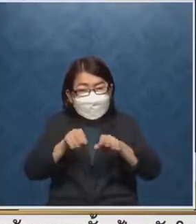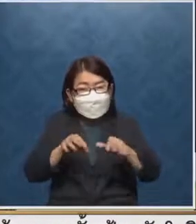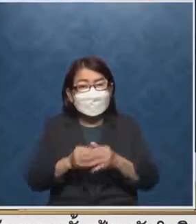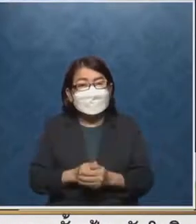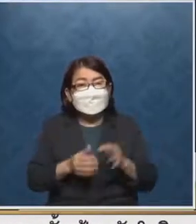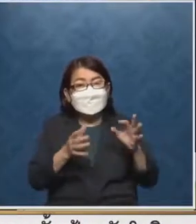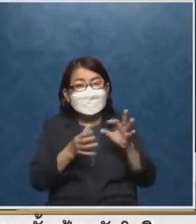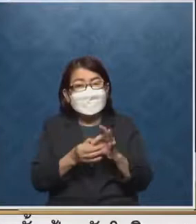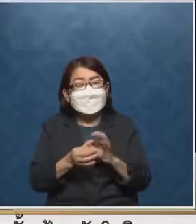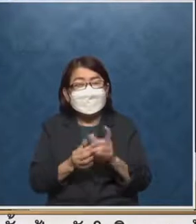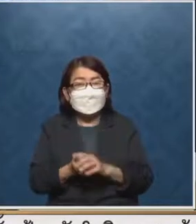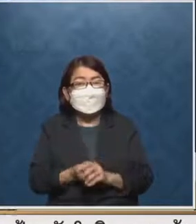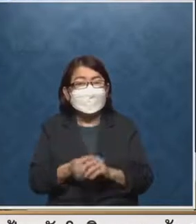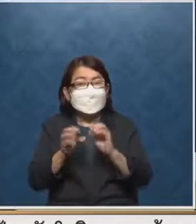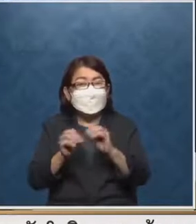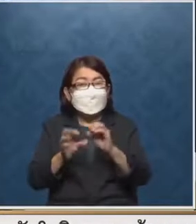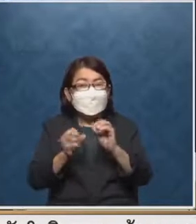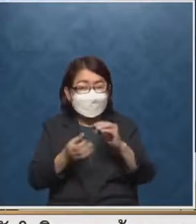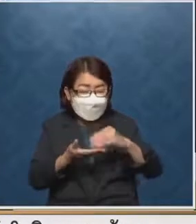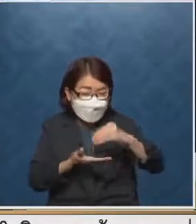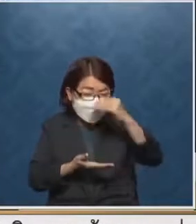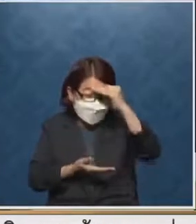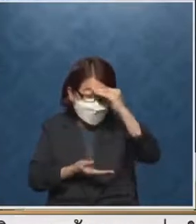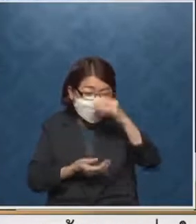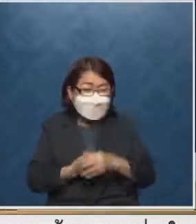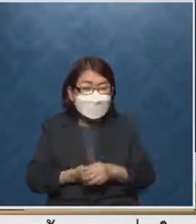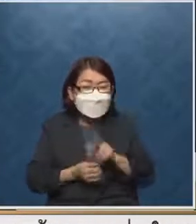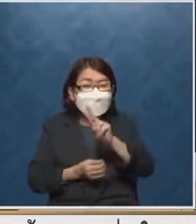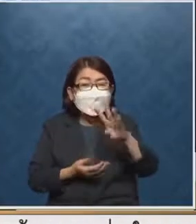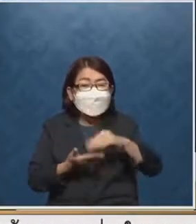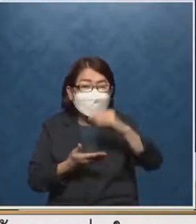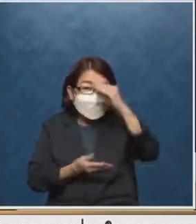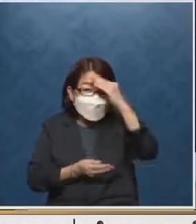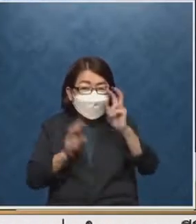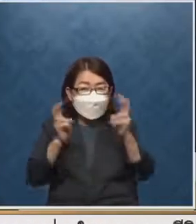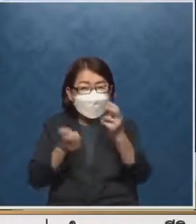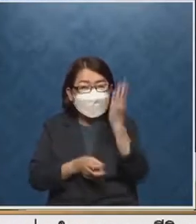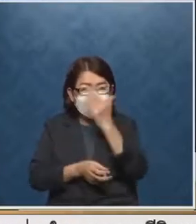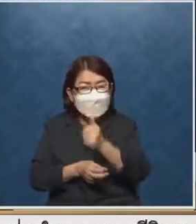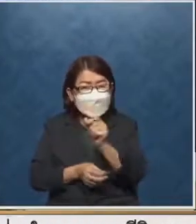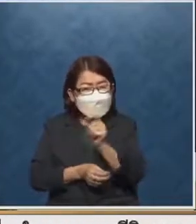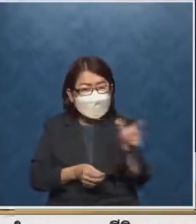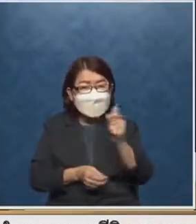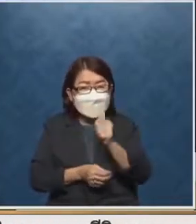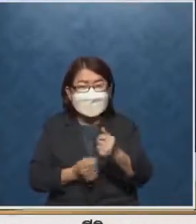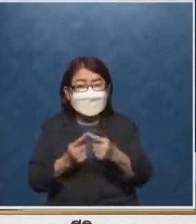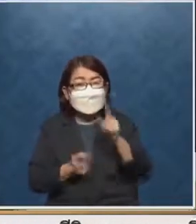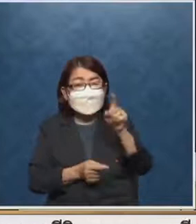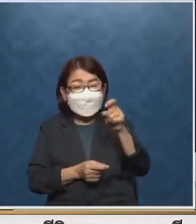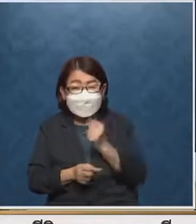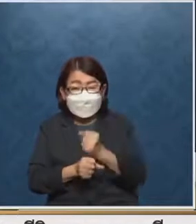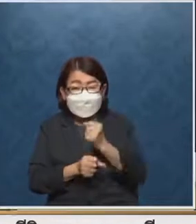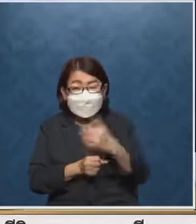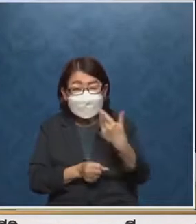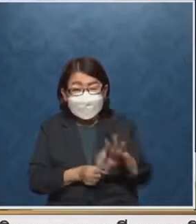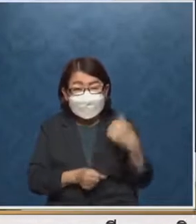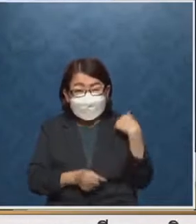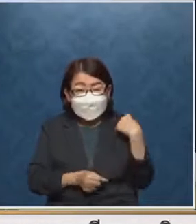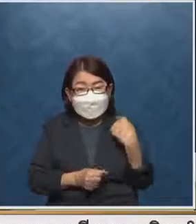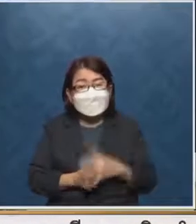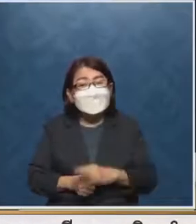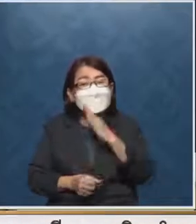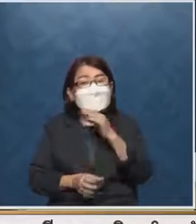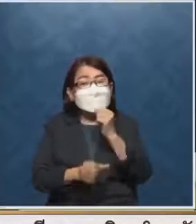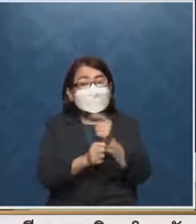ษาหัวข้อมันดูดีครับแต่ผมต้องถามท่านว่าท่านจะทำตามนี้ไหมถ้าท่านตาม